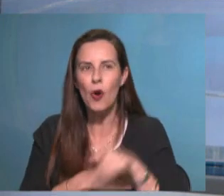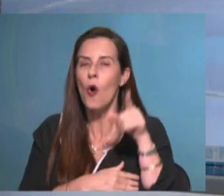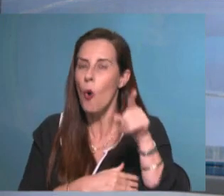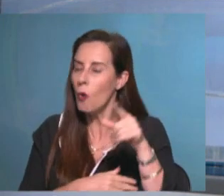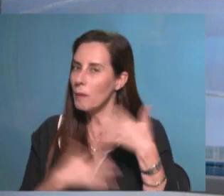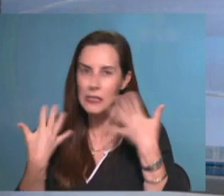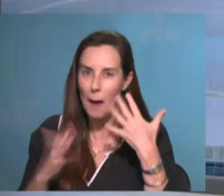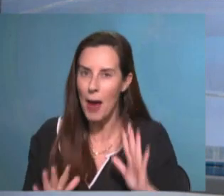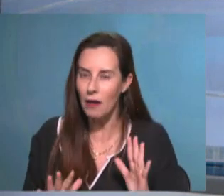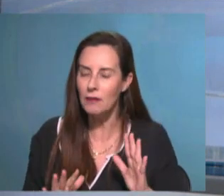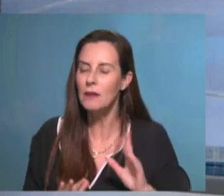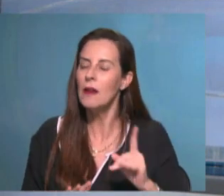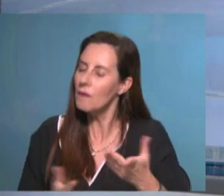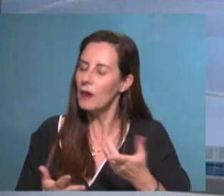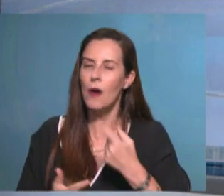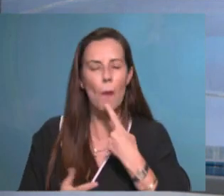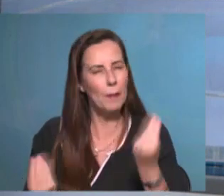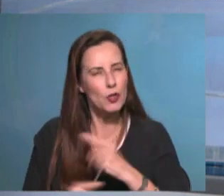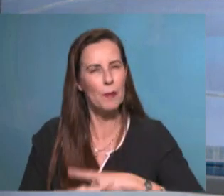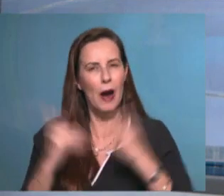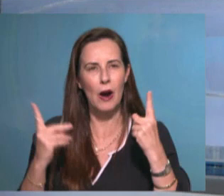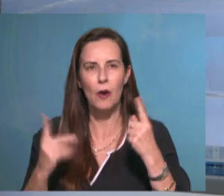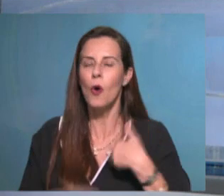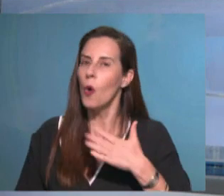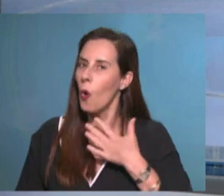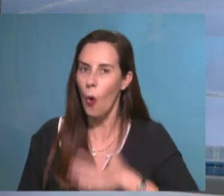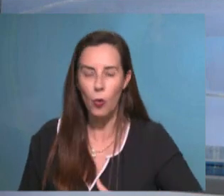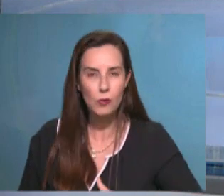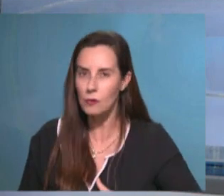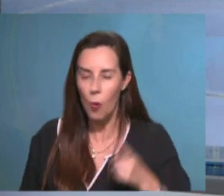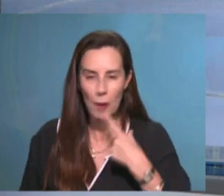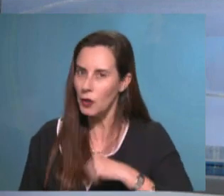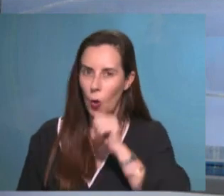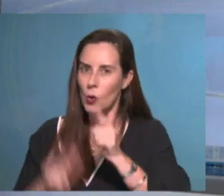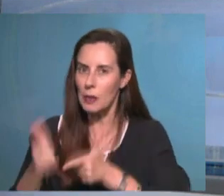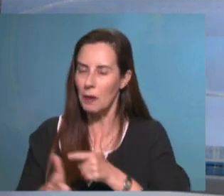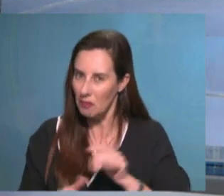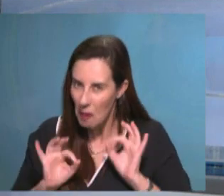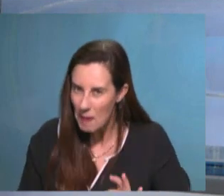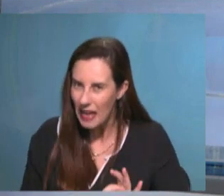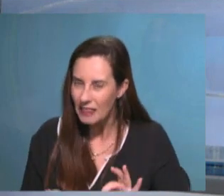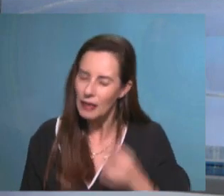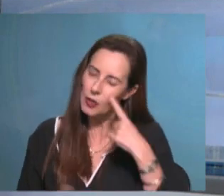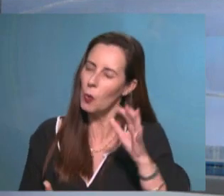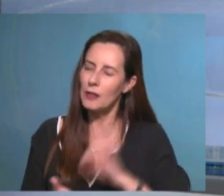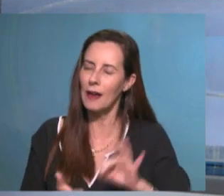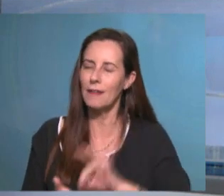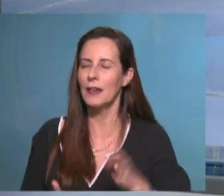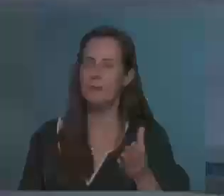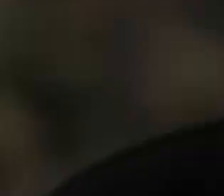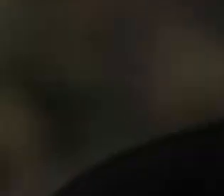שתיקה ומאמץ טון אחר. פנינו לא לאימות, הוא טוען. האומנם? הנה הכתבה של אמיר בר שלום.